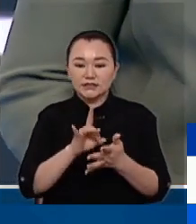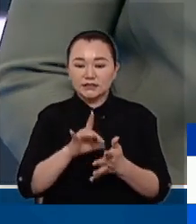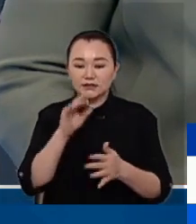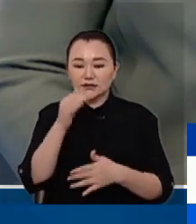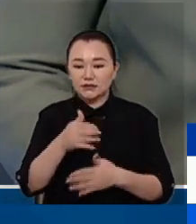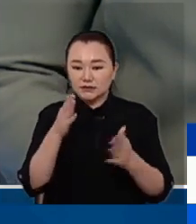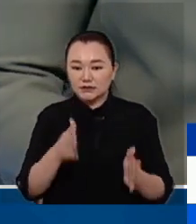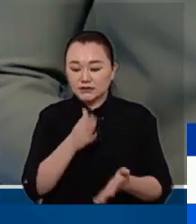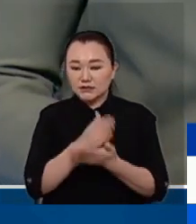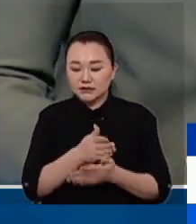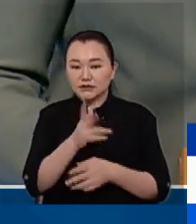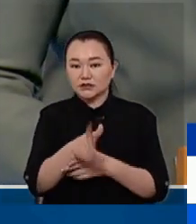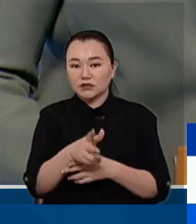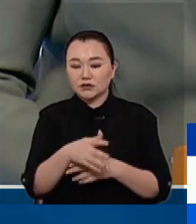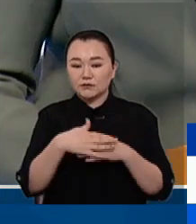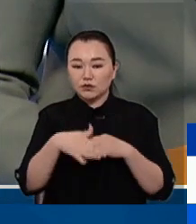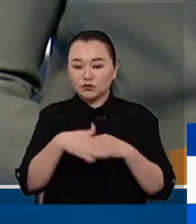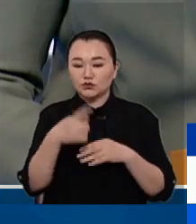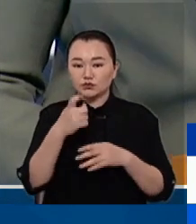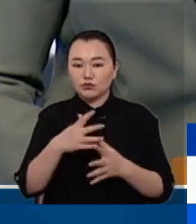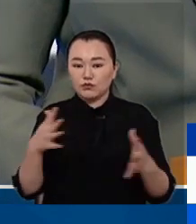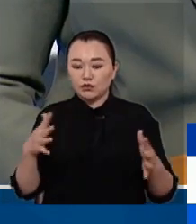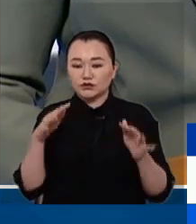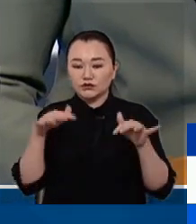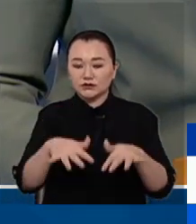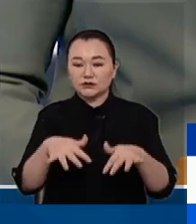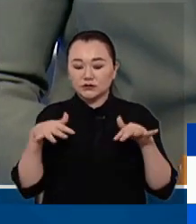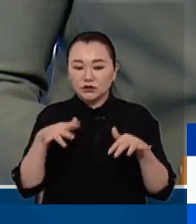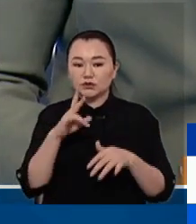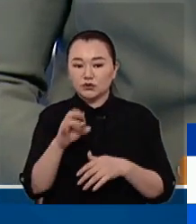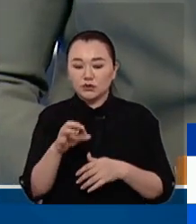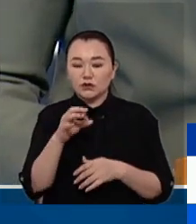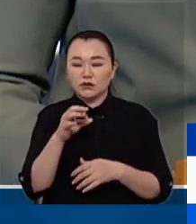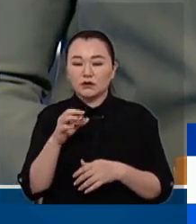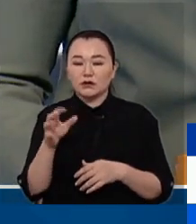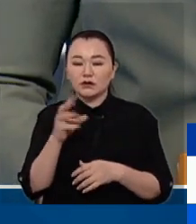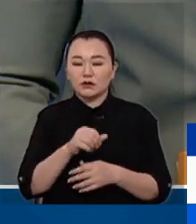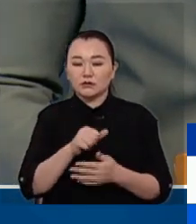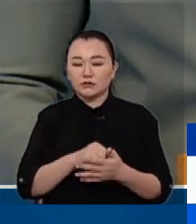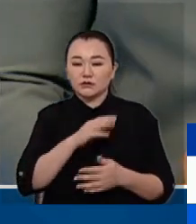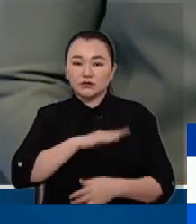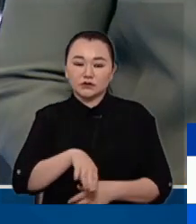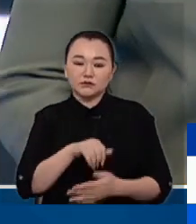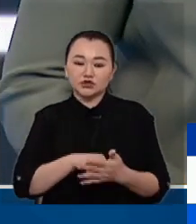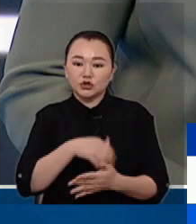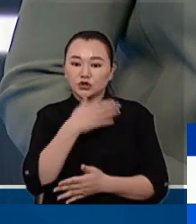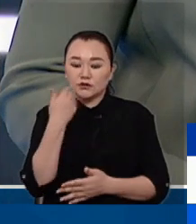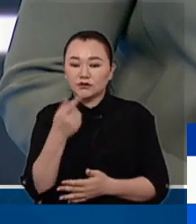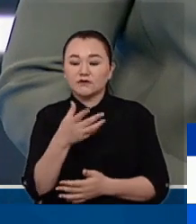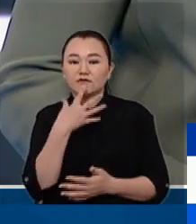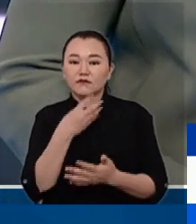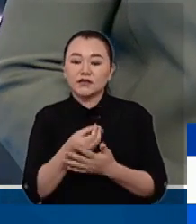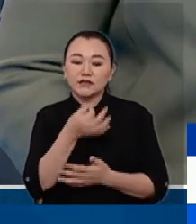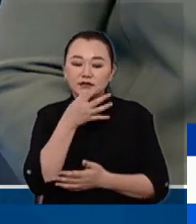орнатылған. Ал түсірім алаңына 100-ге жоқ көрермен сият, бірақ көңіл түсіруге негіз жоқ, өйткені сіз өзіңізге ұнаған